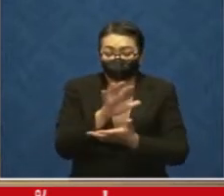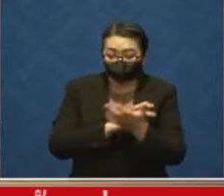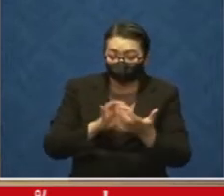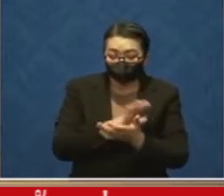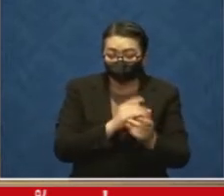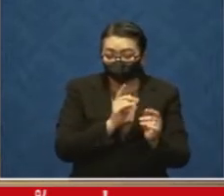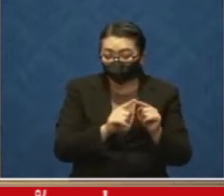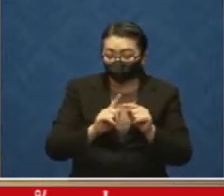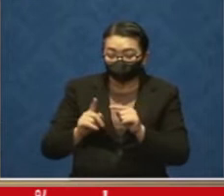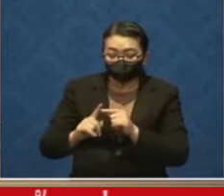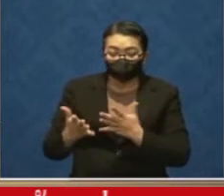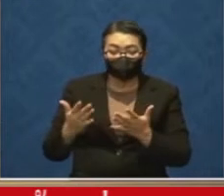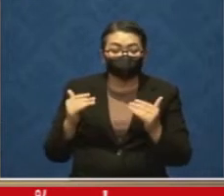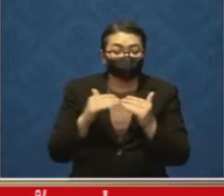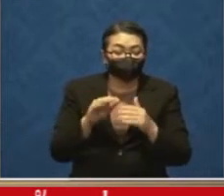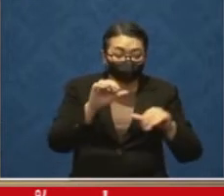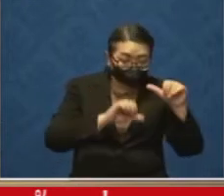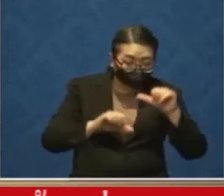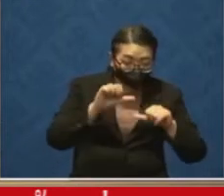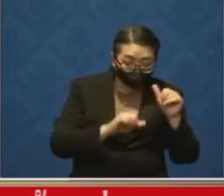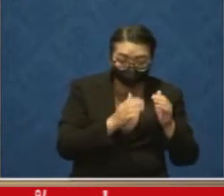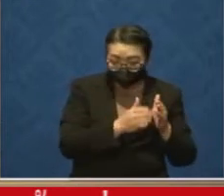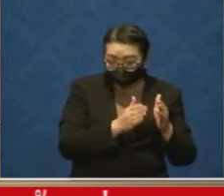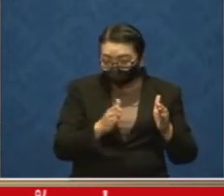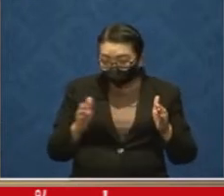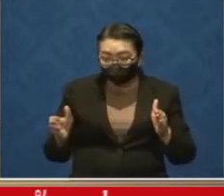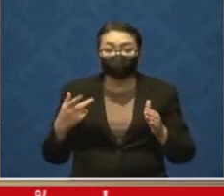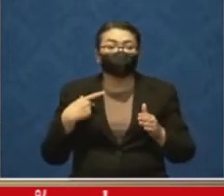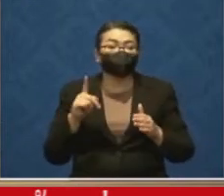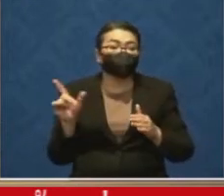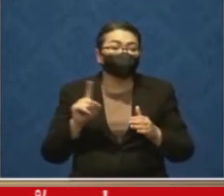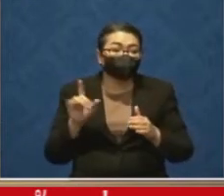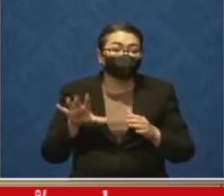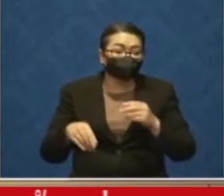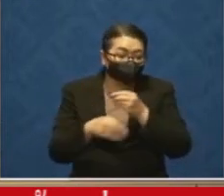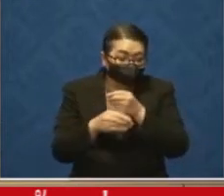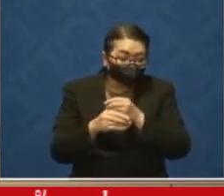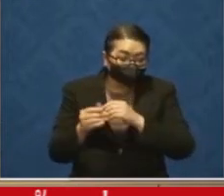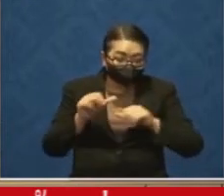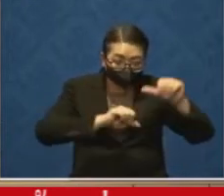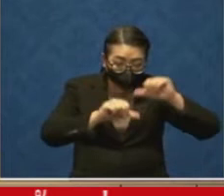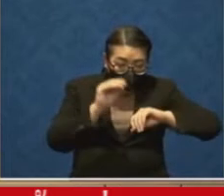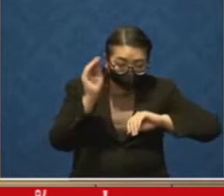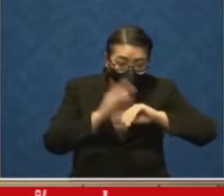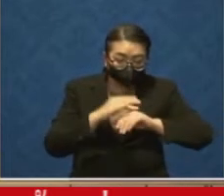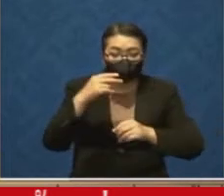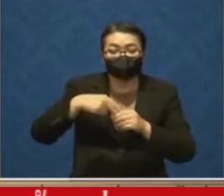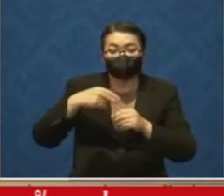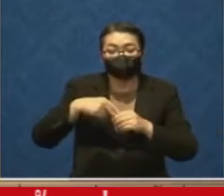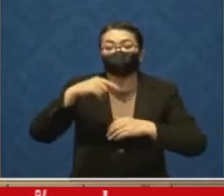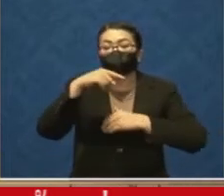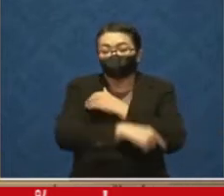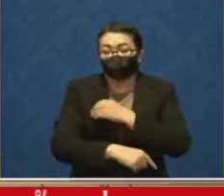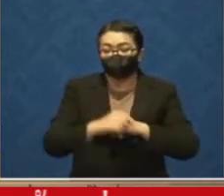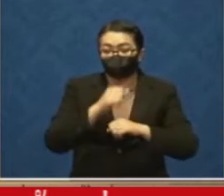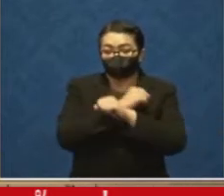เป็ 10-10 ปีครับเค้าก็ใช้สารอันนี้เนี่ยเป็นประโยชน์ในการที่จะเติมเข้าไปใน้มเพื่อป้องกันน้มันทจ